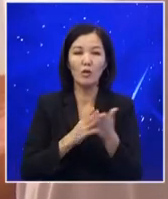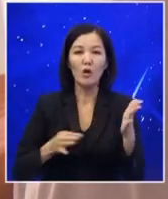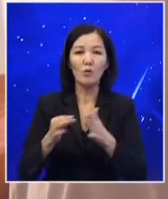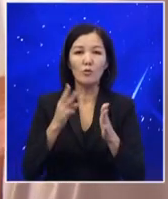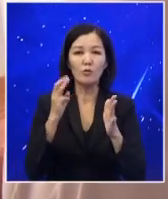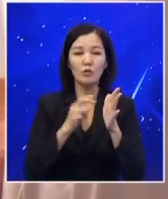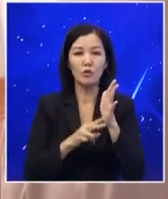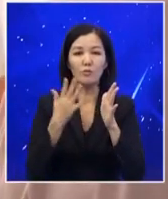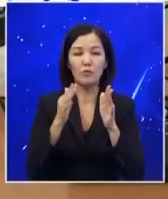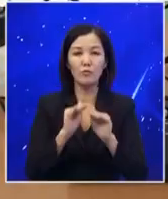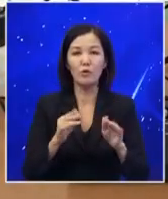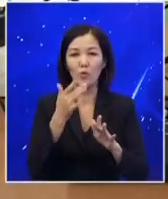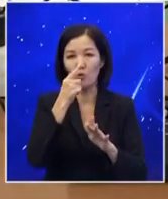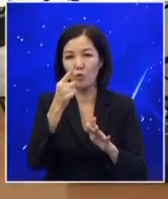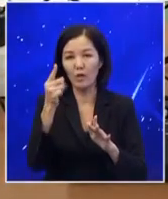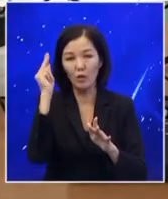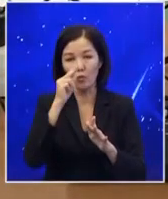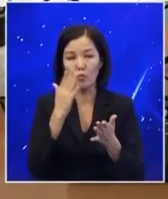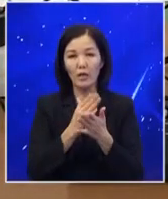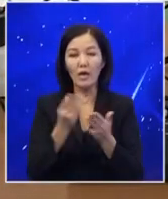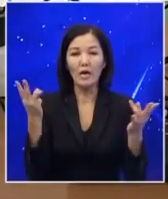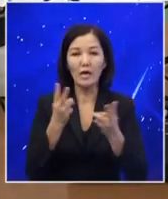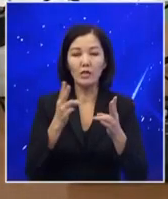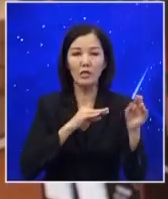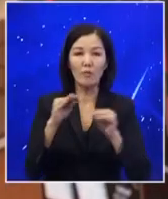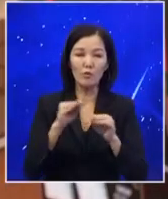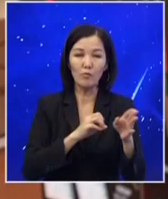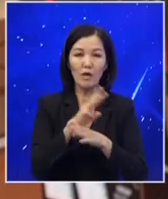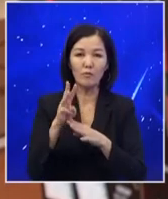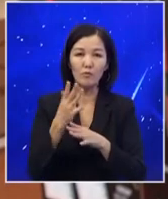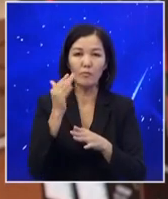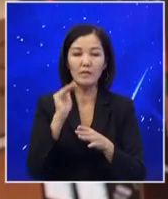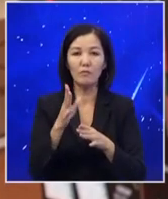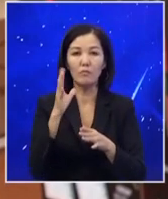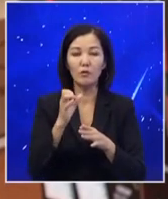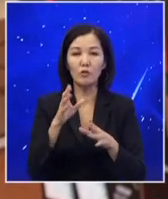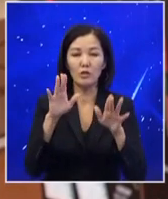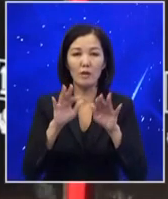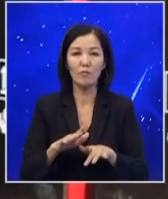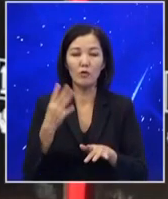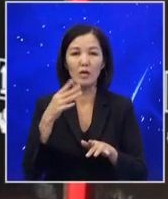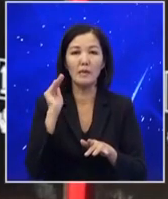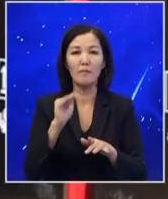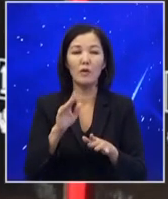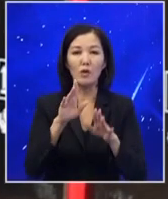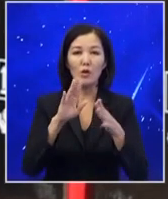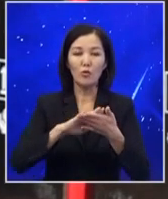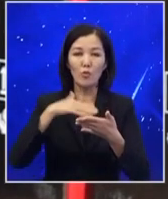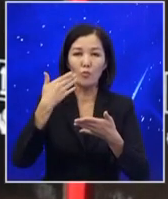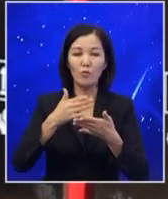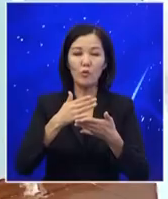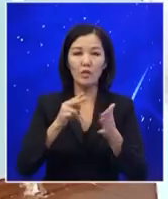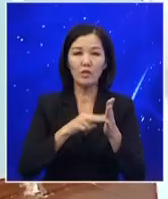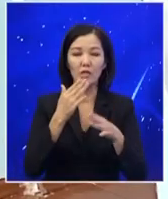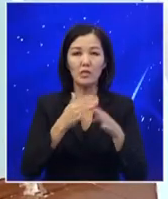374 мың оқушы онлайн оқуда. Оларды қажетті құралмен қамту үшін 5500 компьютер, 40 мыңнан аса ноутбук және